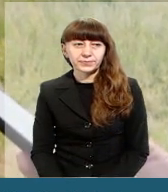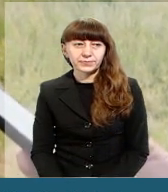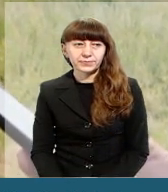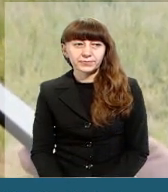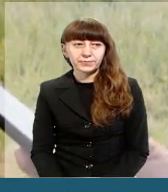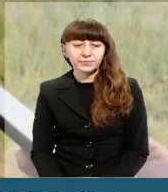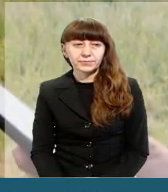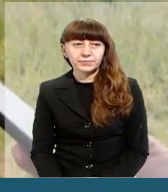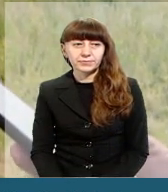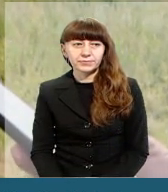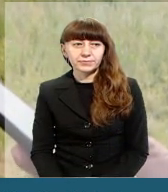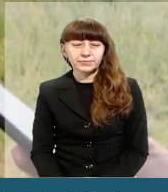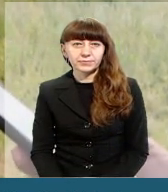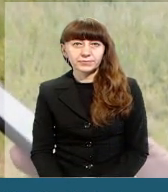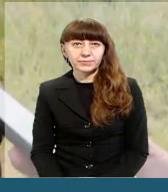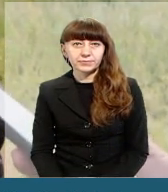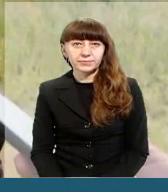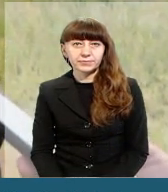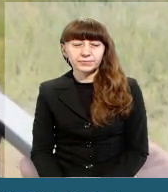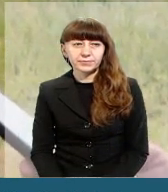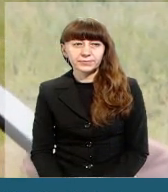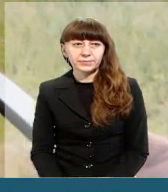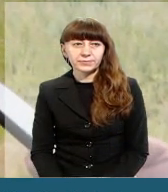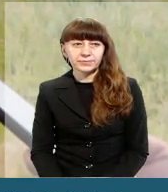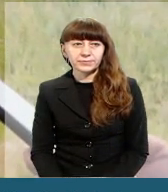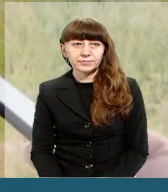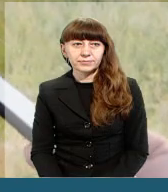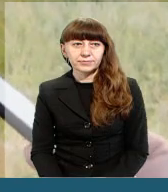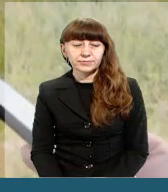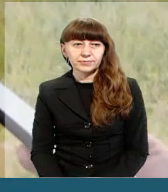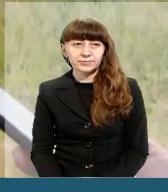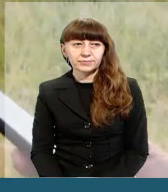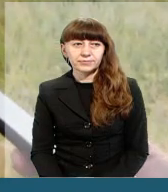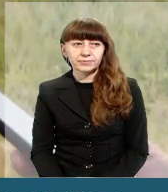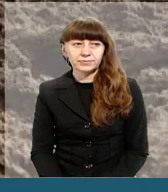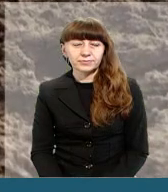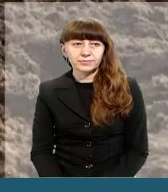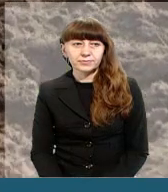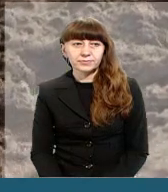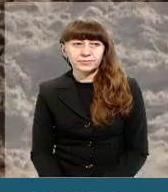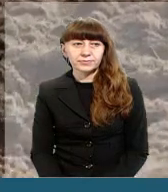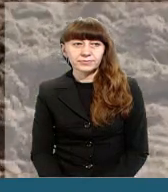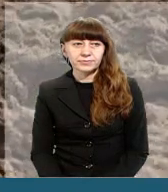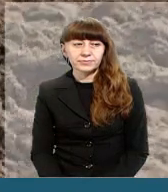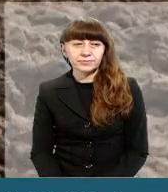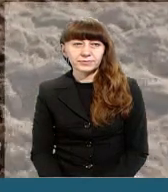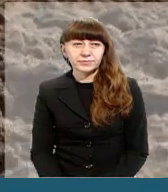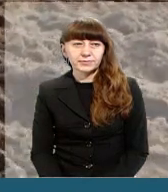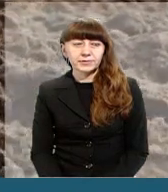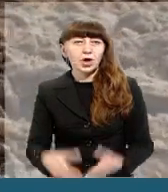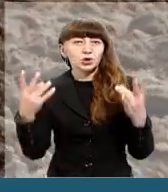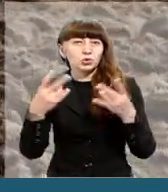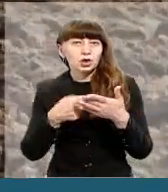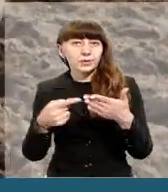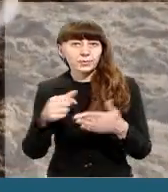негізі осыны үлкен аламанға, үлкен осындай жорыққа мінетін аттар, кезіндегі батырлар мінетін аттар ғой. Айта кету керек, өткен жылы